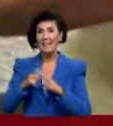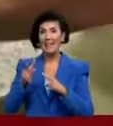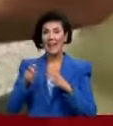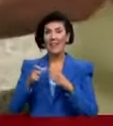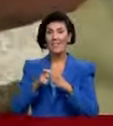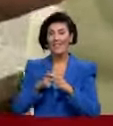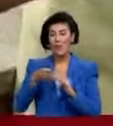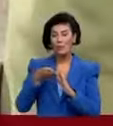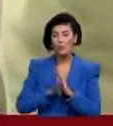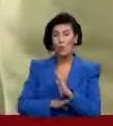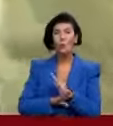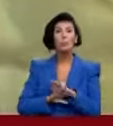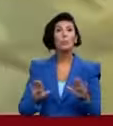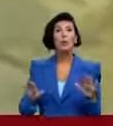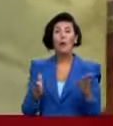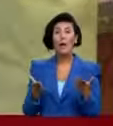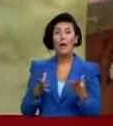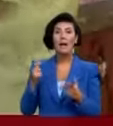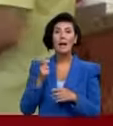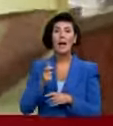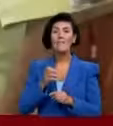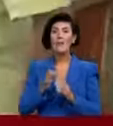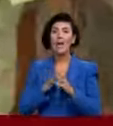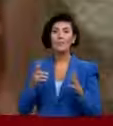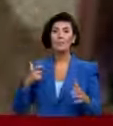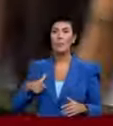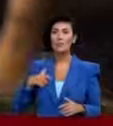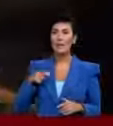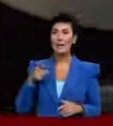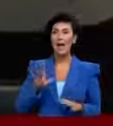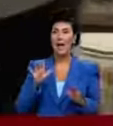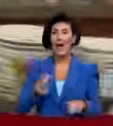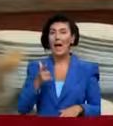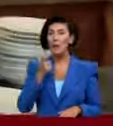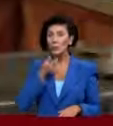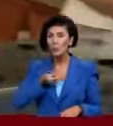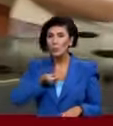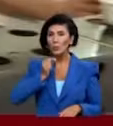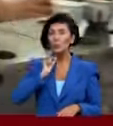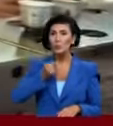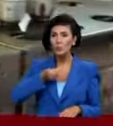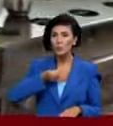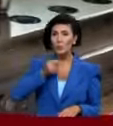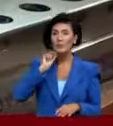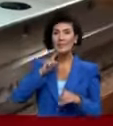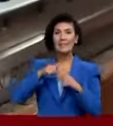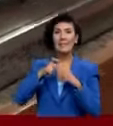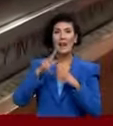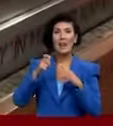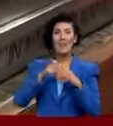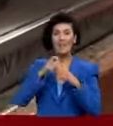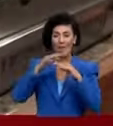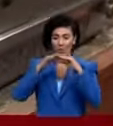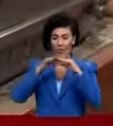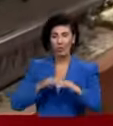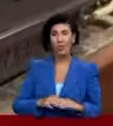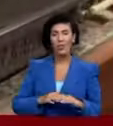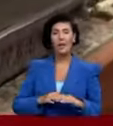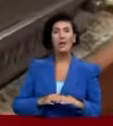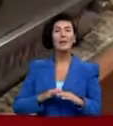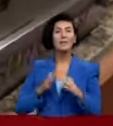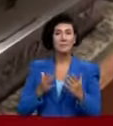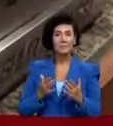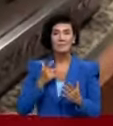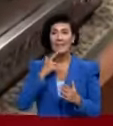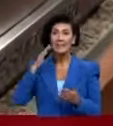dibe çökmemesi. Kahvenin en büyük özelliği bu. Yani her yudumda kahvenin üzerinde bulunan telveler aşağı doğru iniyor.